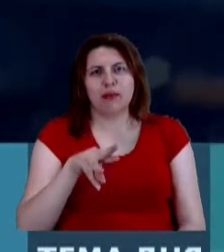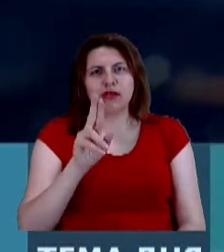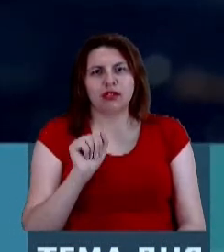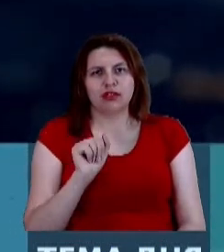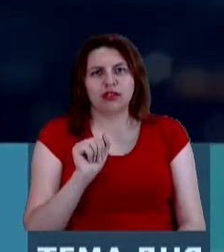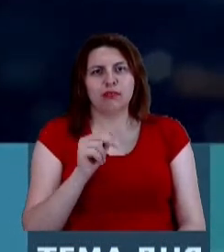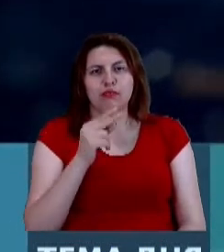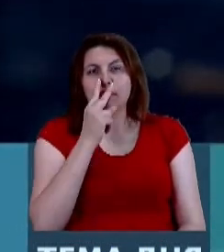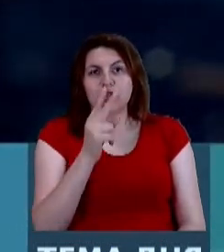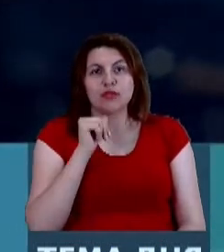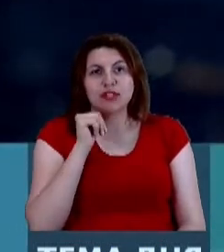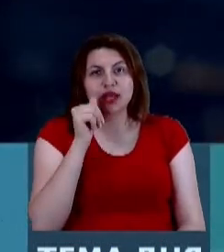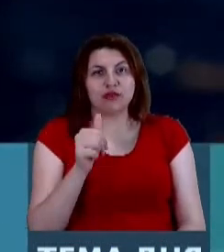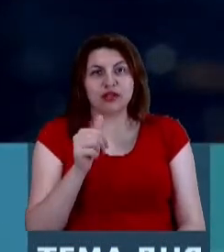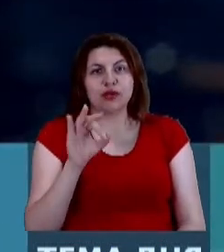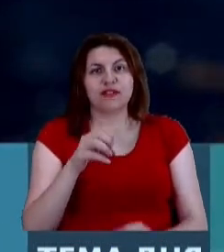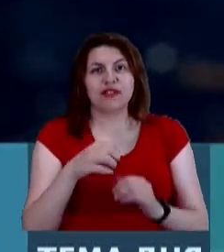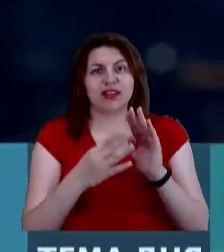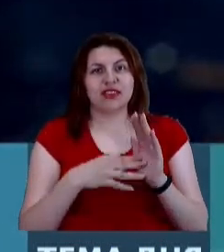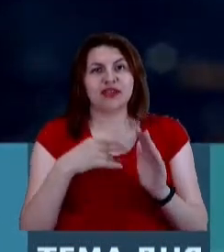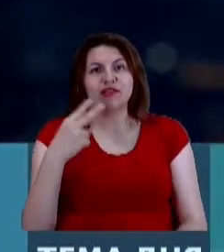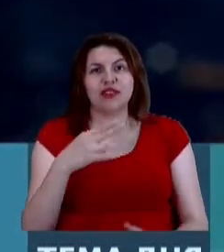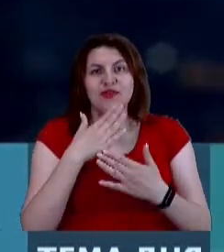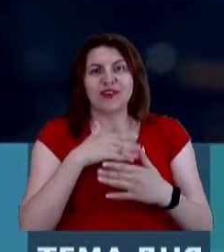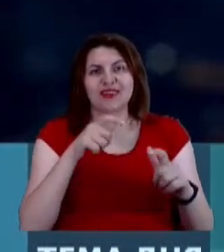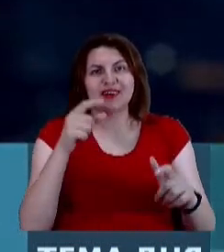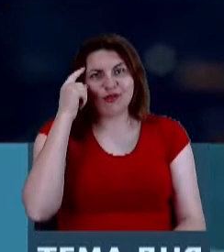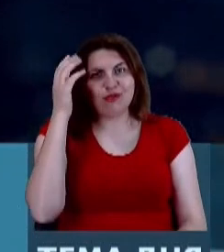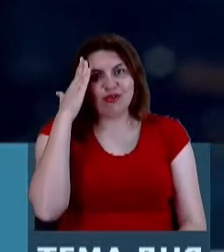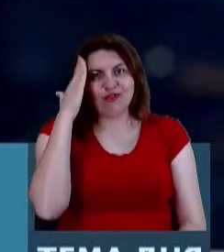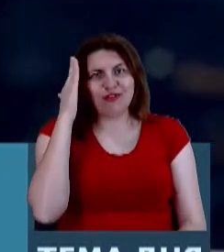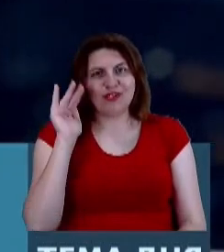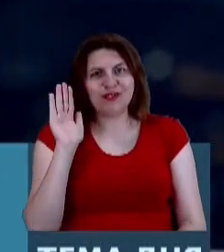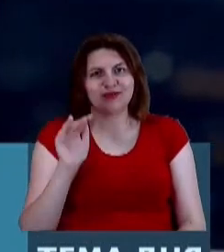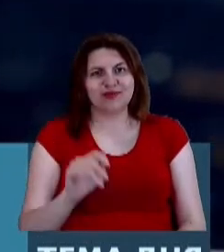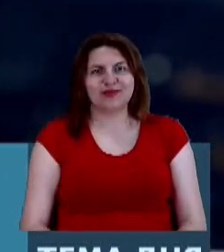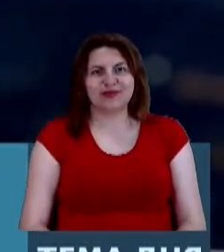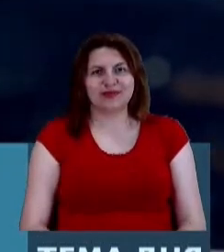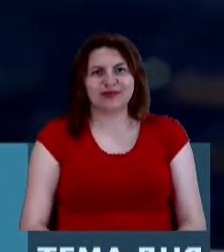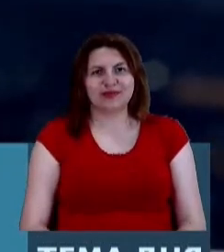Побачимось завтра о 19:20. Любіть людей та думайте головою. До зустрічі.